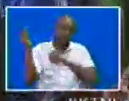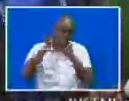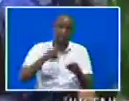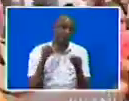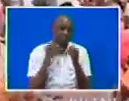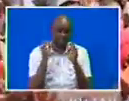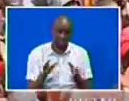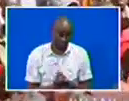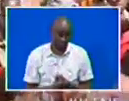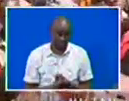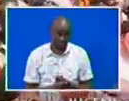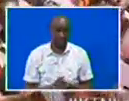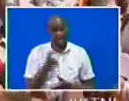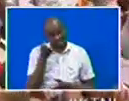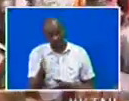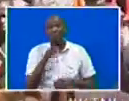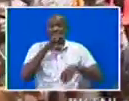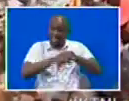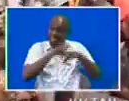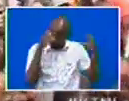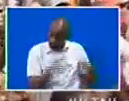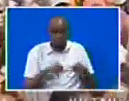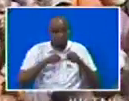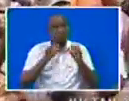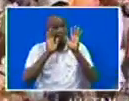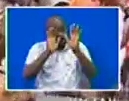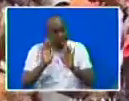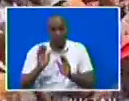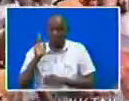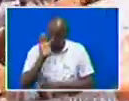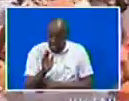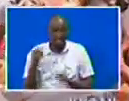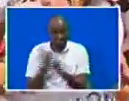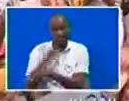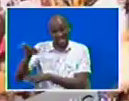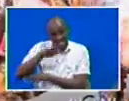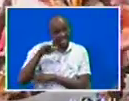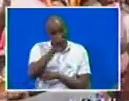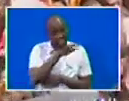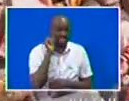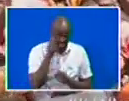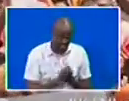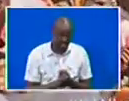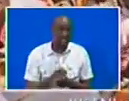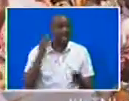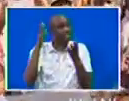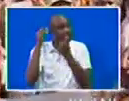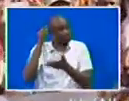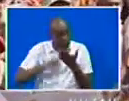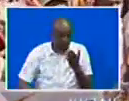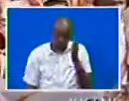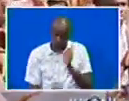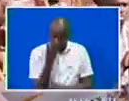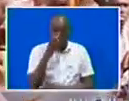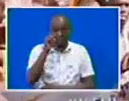huo. Huku vigogo wa NASA wakiendeleza kampeni zao katika maeneo mbalimbali humu nchini, wanatarajiwa kuzindua